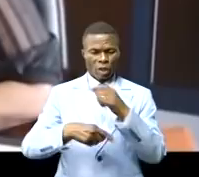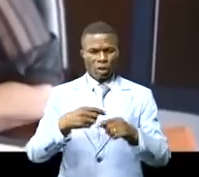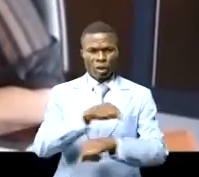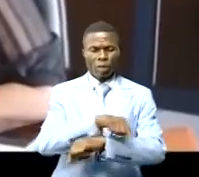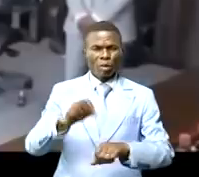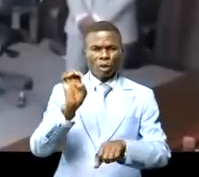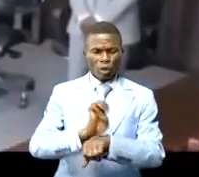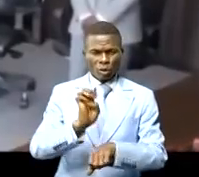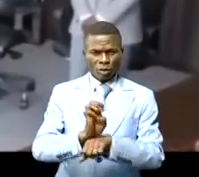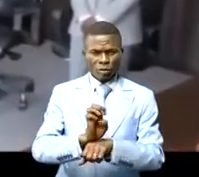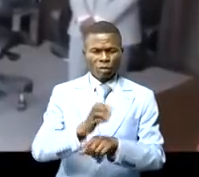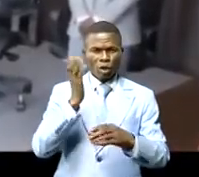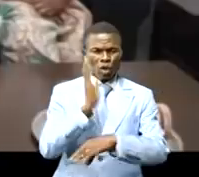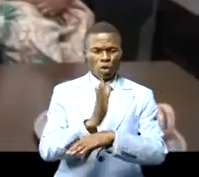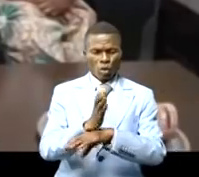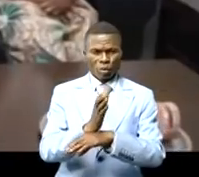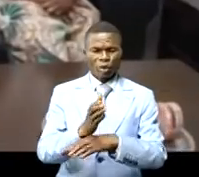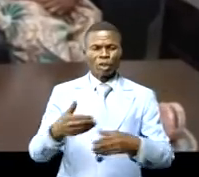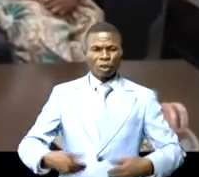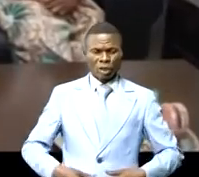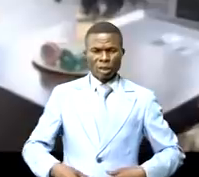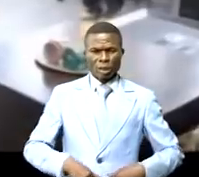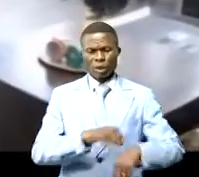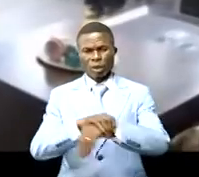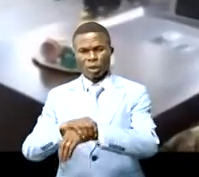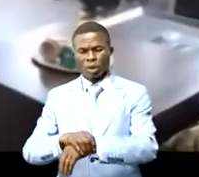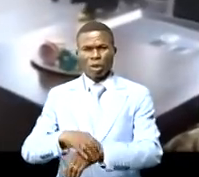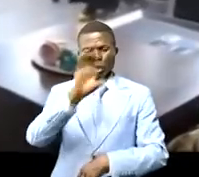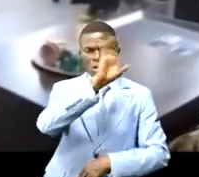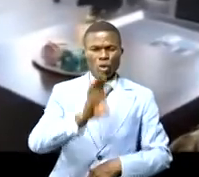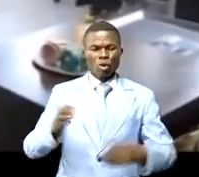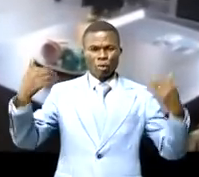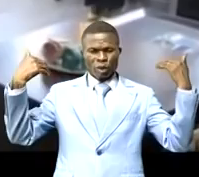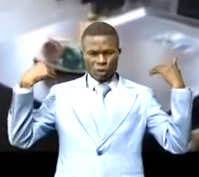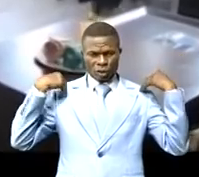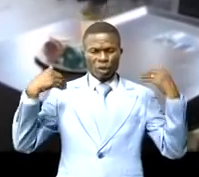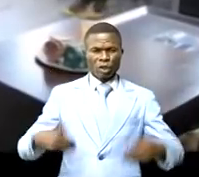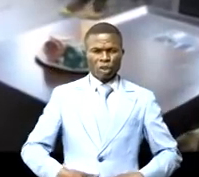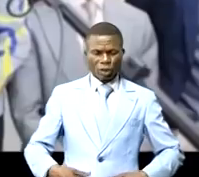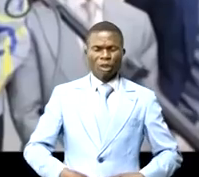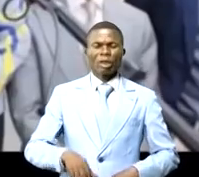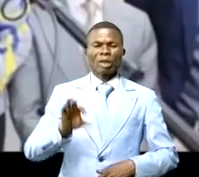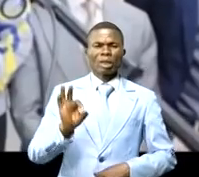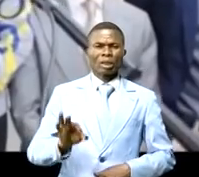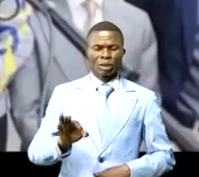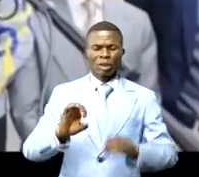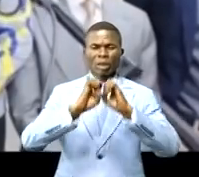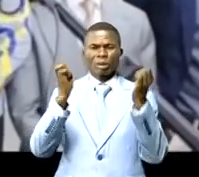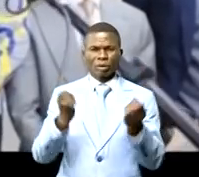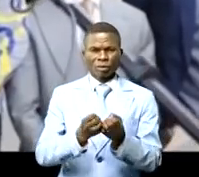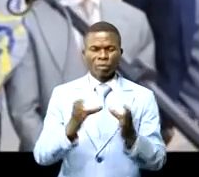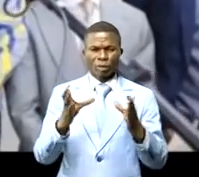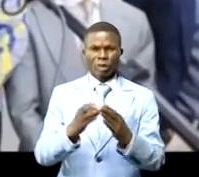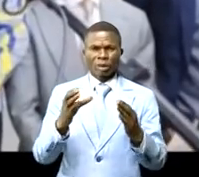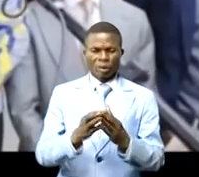cabinet au comité du conseil provincial de la jeunesse conduit par le commissaire provincial de la jeunesse et entrepreneuriat. Lydia Kapapa a déclaré